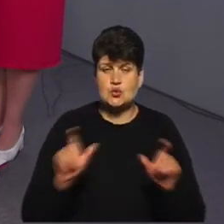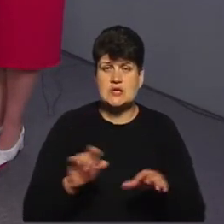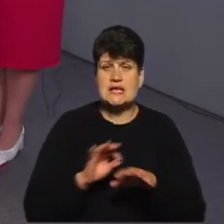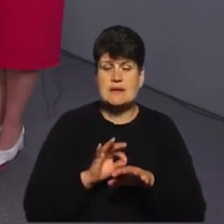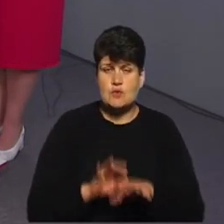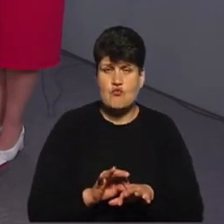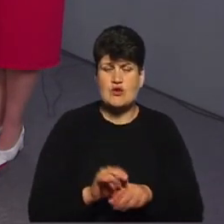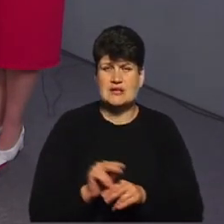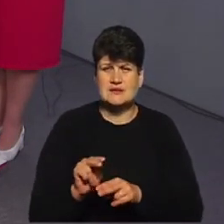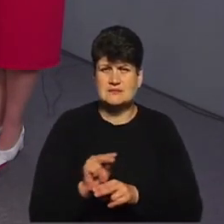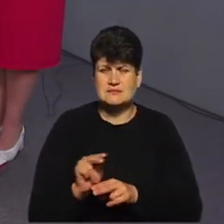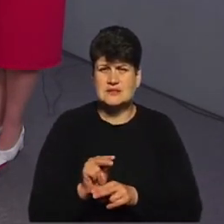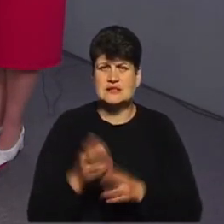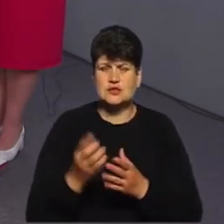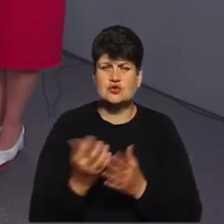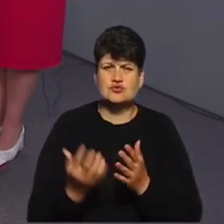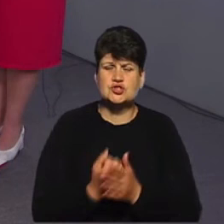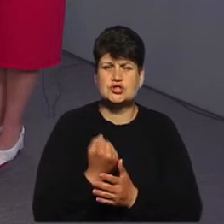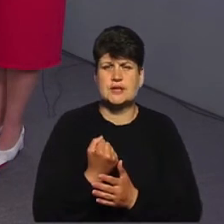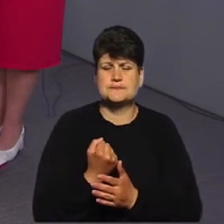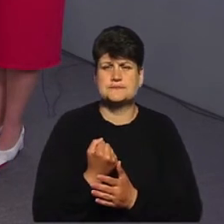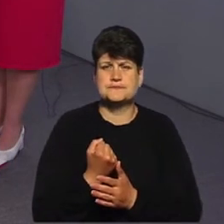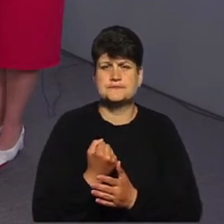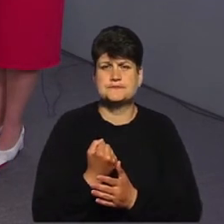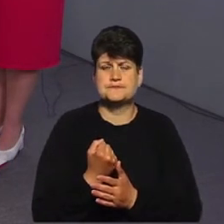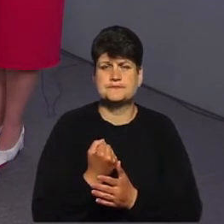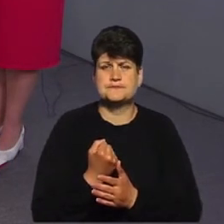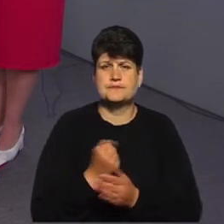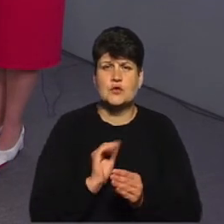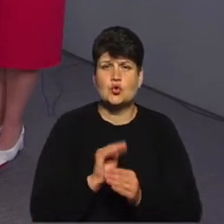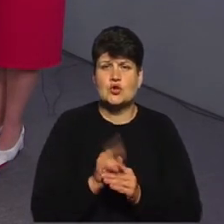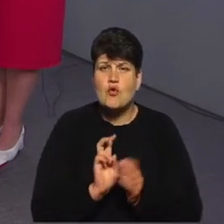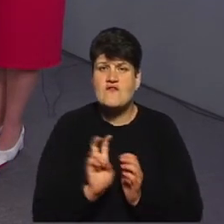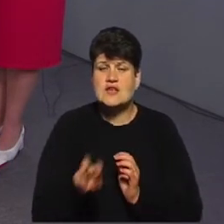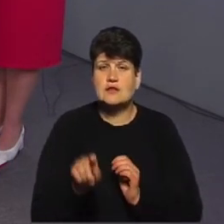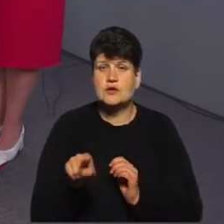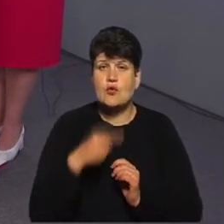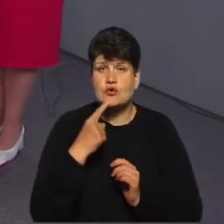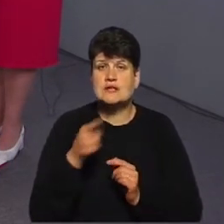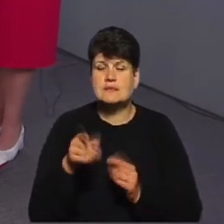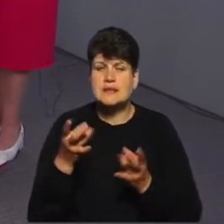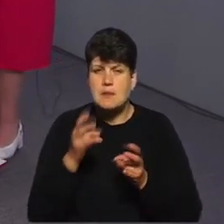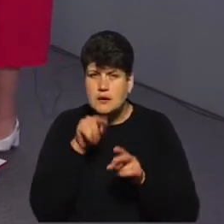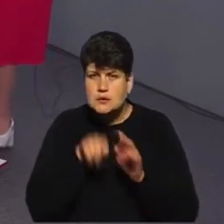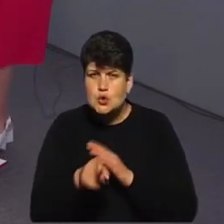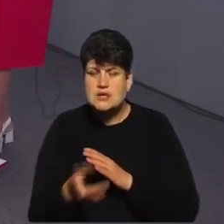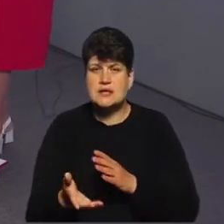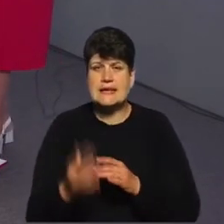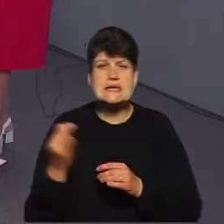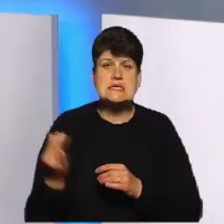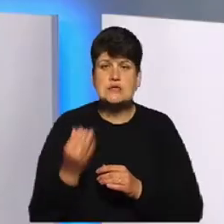там, скажімо, додатковий вхід, і вони кажуть, що його ще треба досліджувати. Тобто історичні пам'ятки повинні